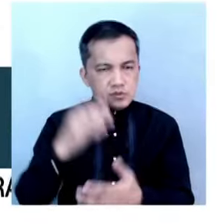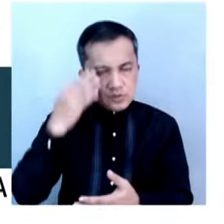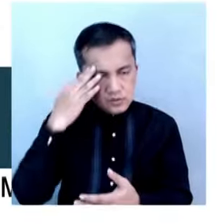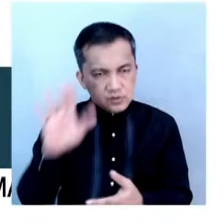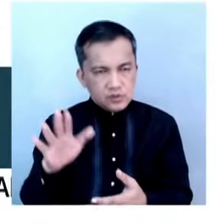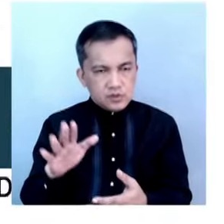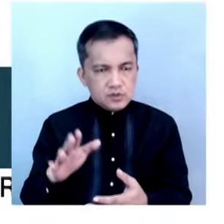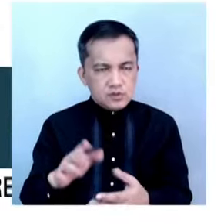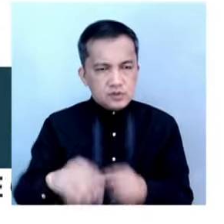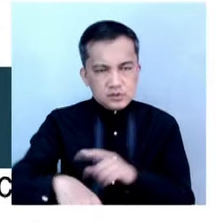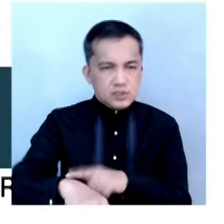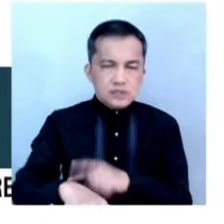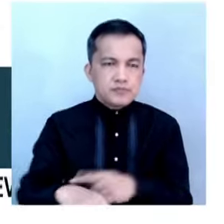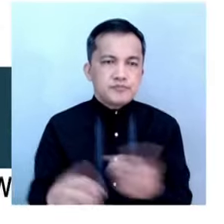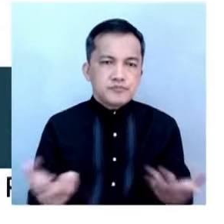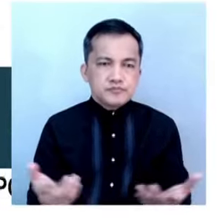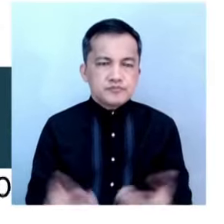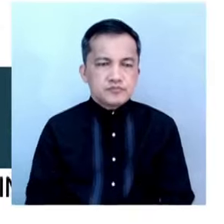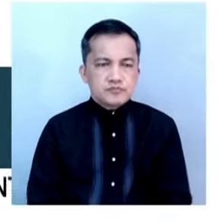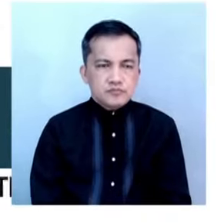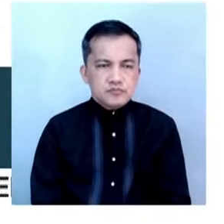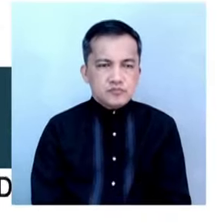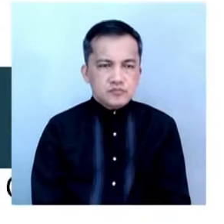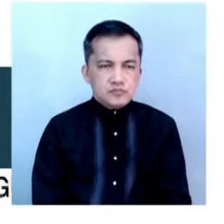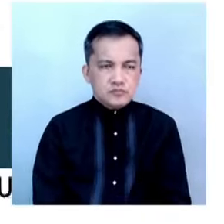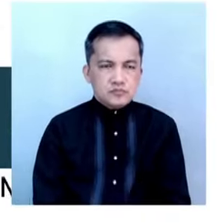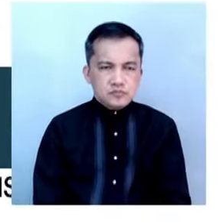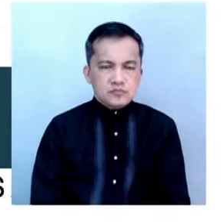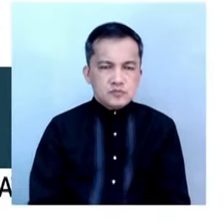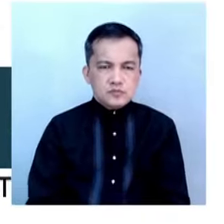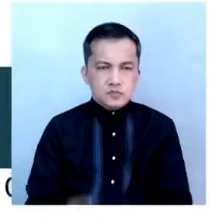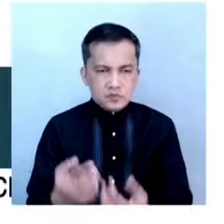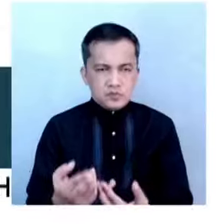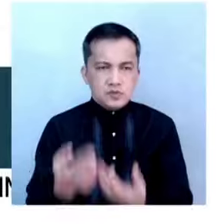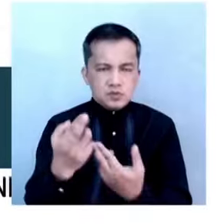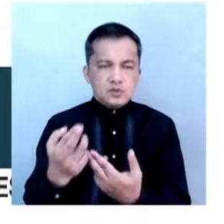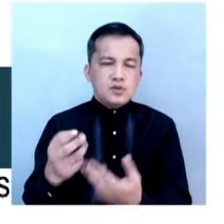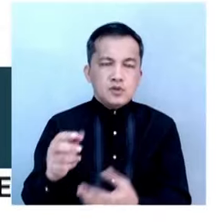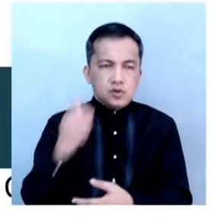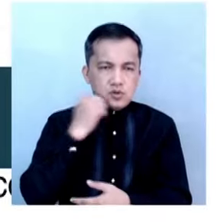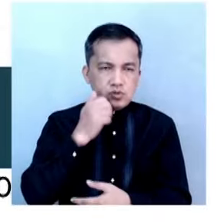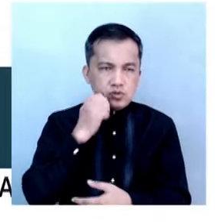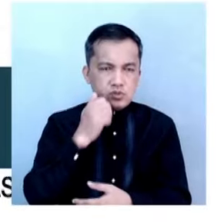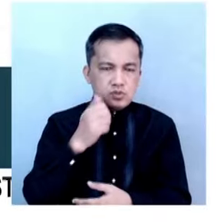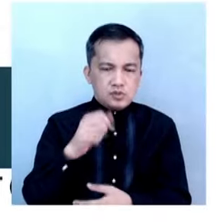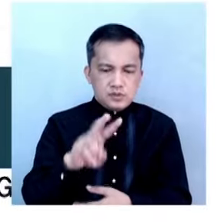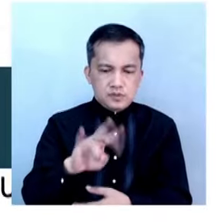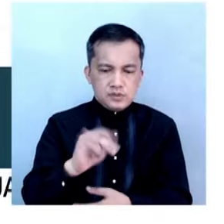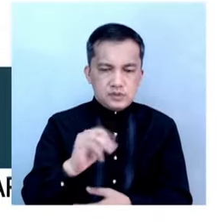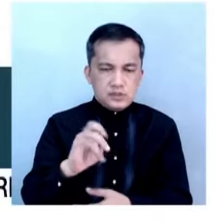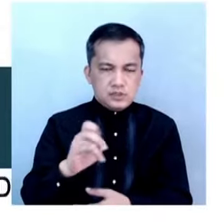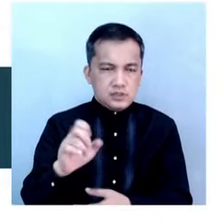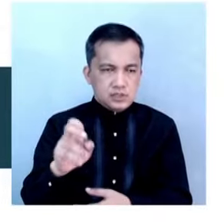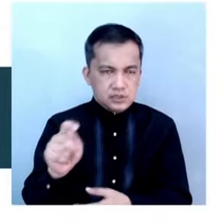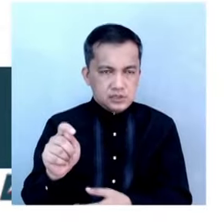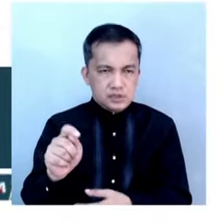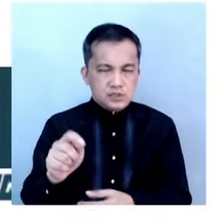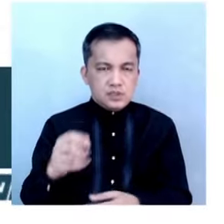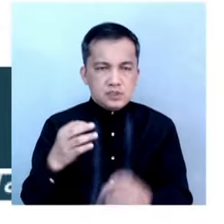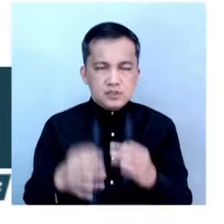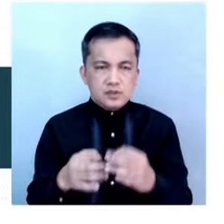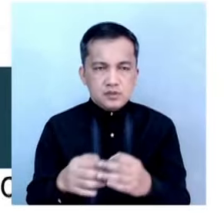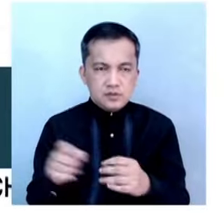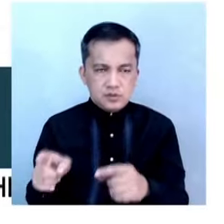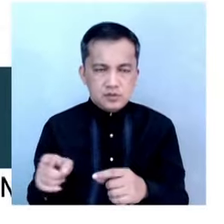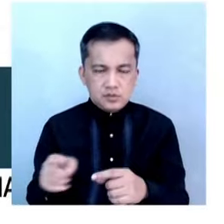kailan o anong oras. So ang payo po natin lagi or recommendations is always be vigilant. And kung sakali man po magkaroon ng ganun